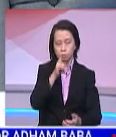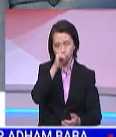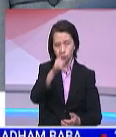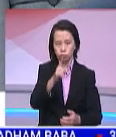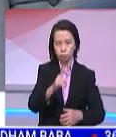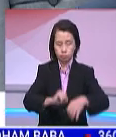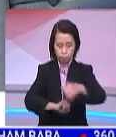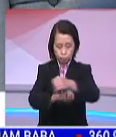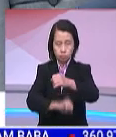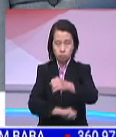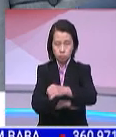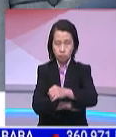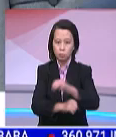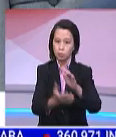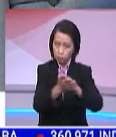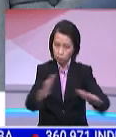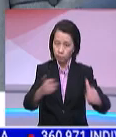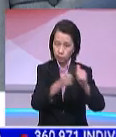ggiklan.com